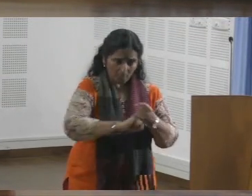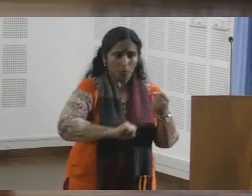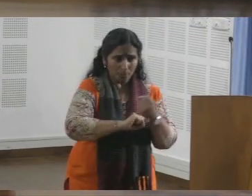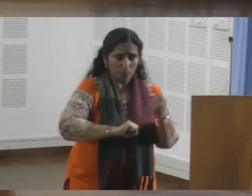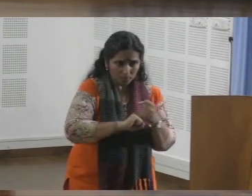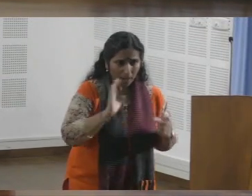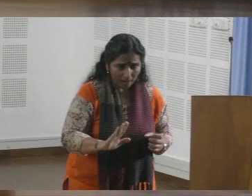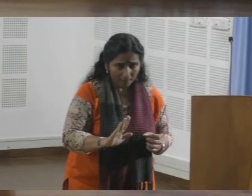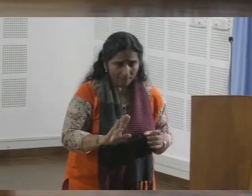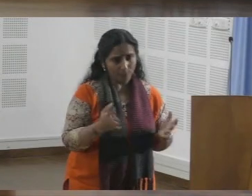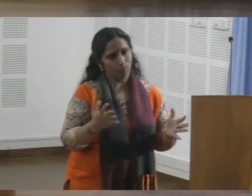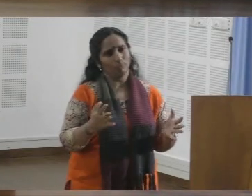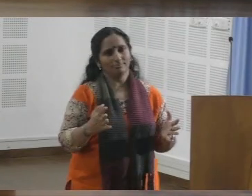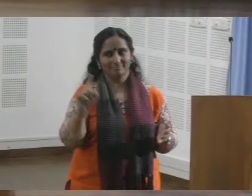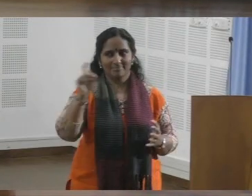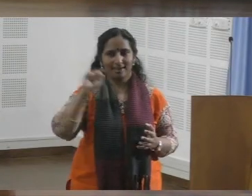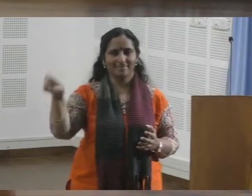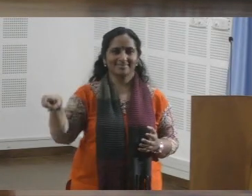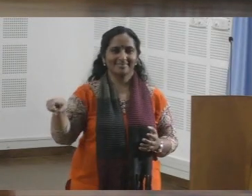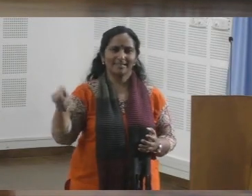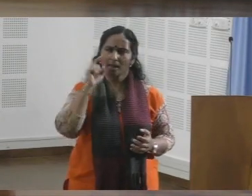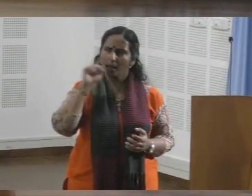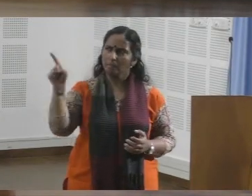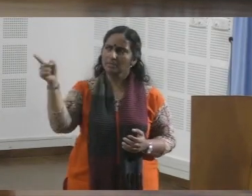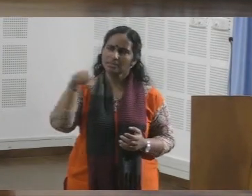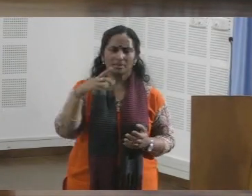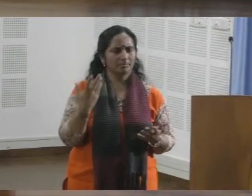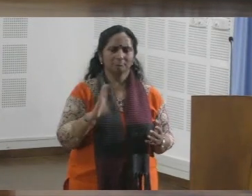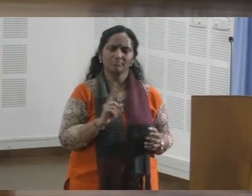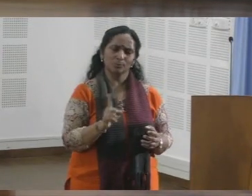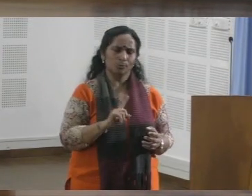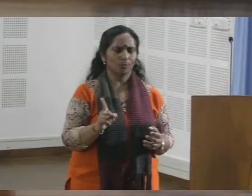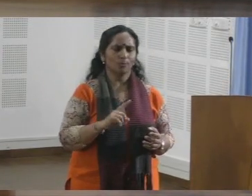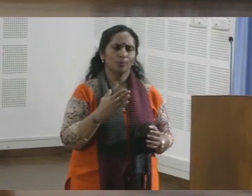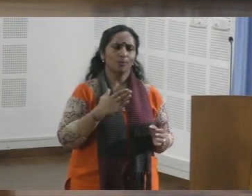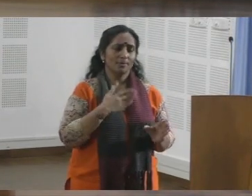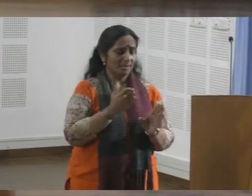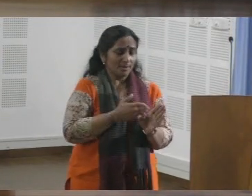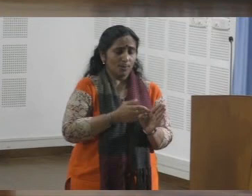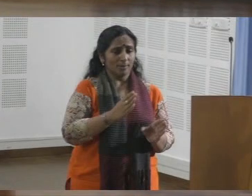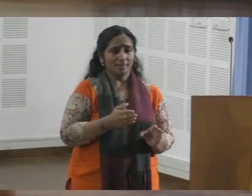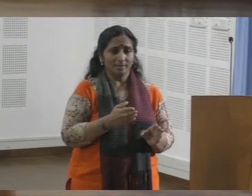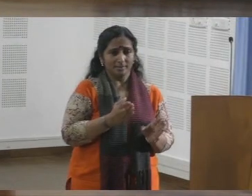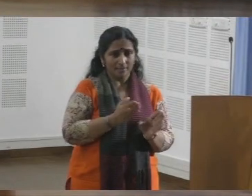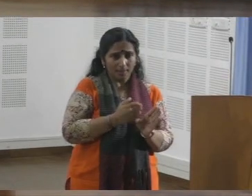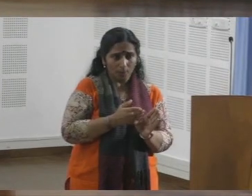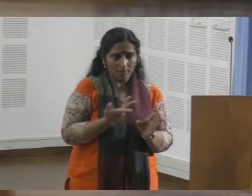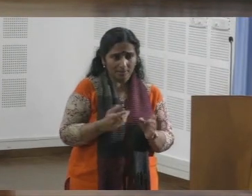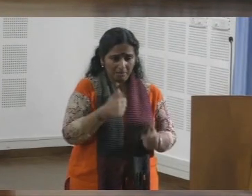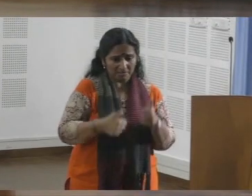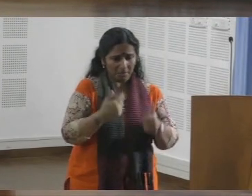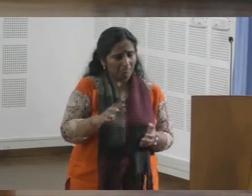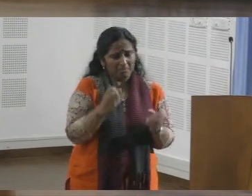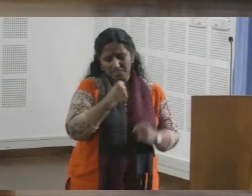എനിക്കും ഇതൊന്നും അറിയണ്ടായിരുന്നില്ല. ഞാൻ അവന് വേണ്ടി പഠിച്ചതാ. ഞാൻ മാത്സ് ബാക്ക്ഗ്രൗണ്ടിൽ നിന്ന് എനിക്ക് സൈക്കോളജി പഠിക്കാനൊക്കെ ഭയങ്കര ബുദ്ധിമുട്ടായിരുന്നു. എക്സാം എഴുതാനും റീകോൾ